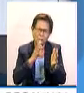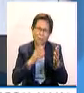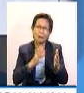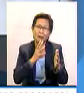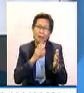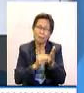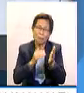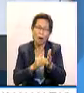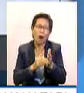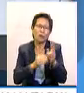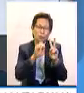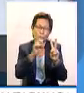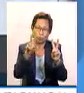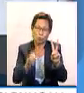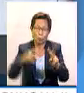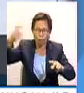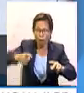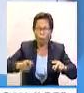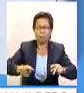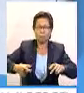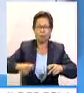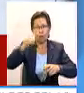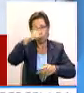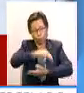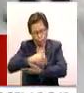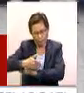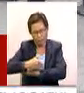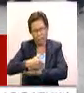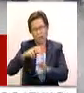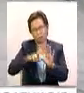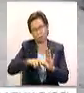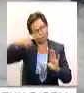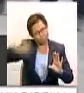menjadi pemakaian yang wajib untuk anak-anak.